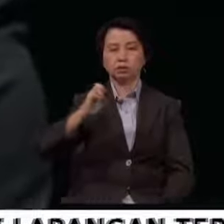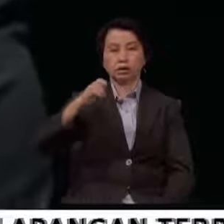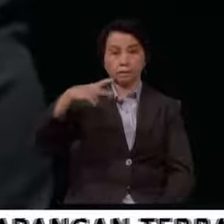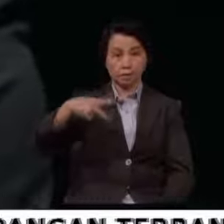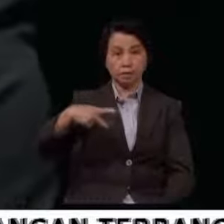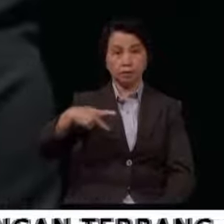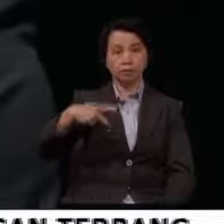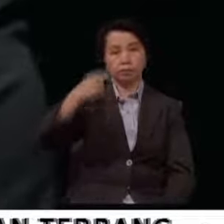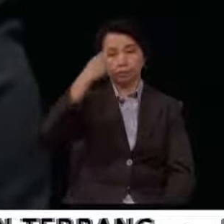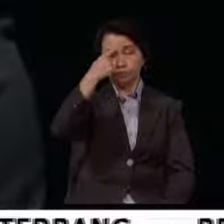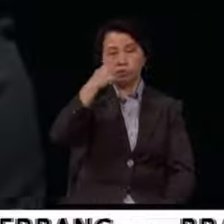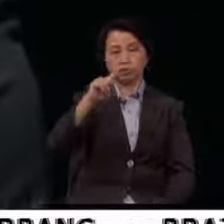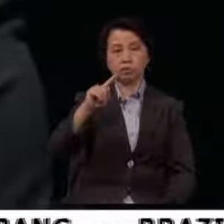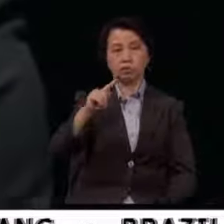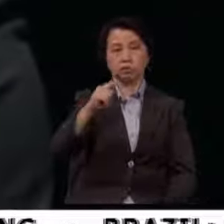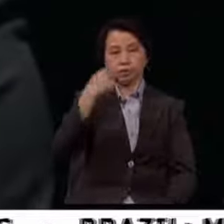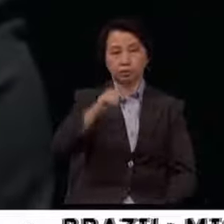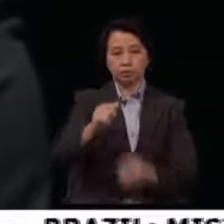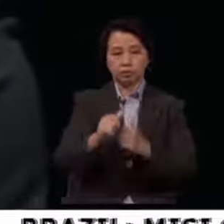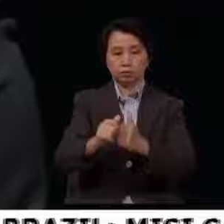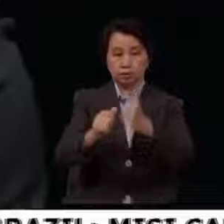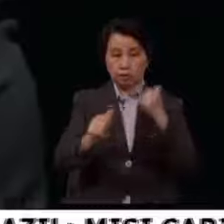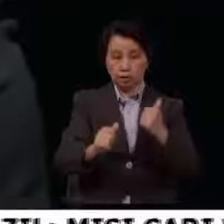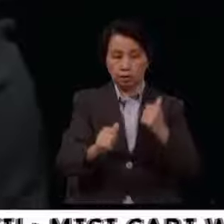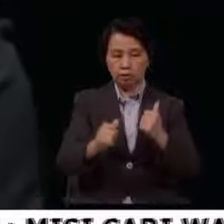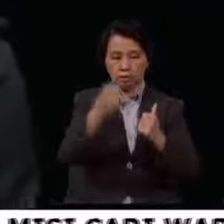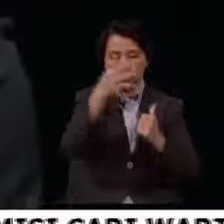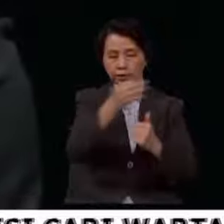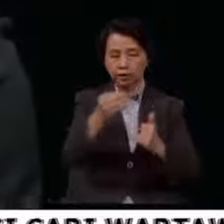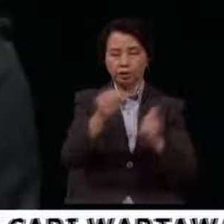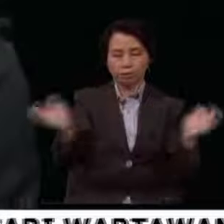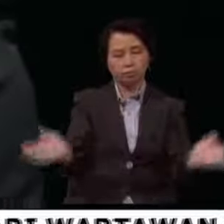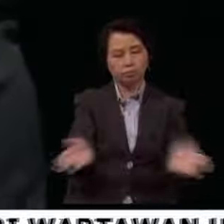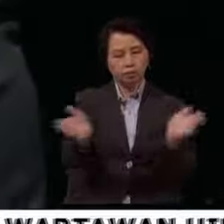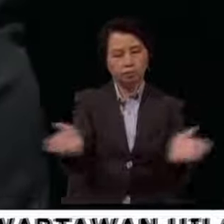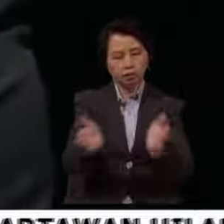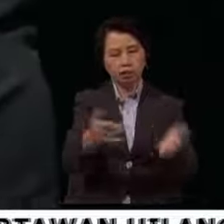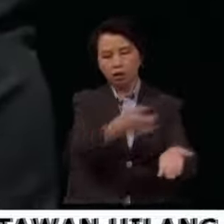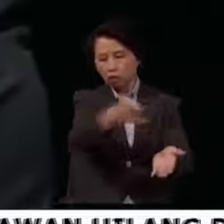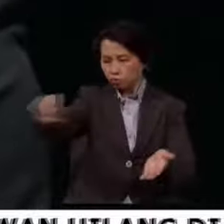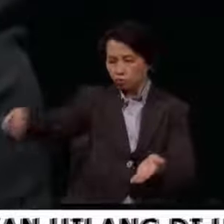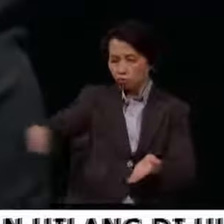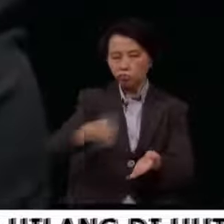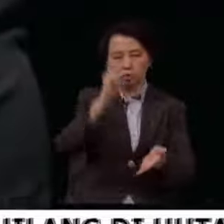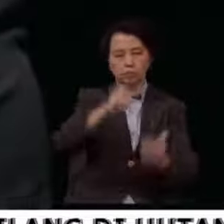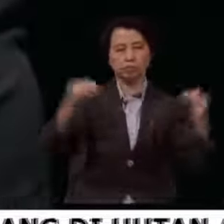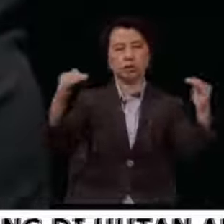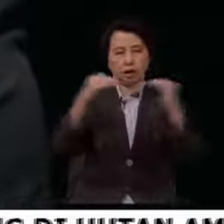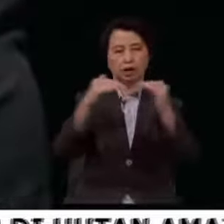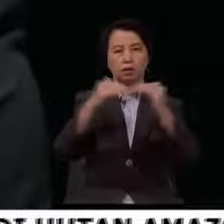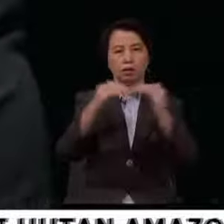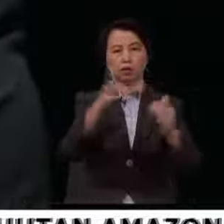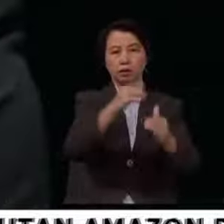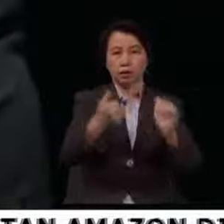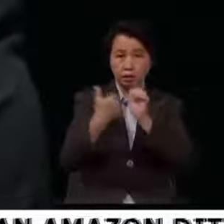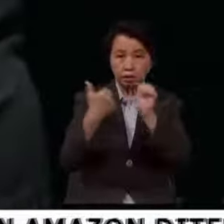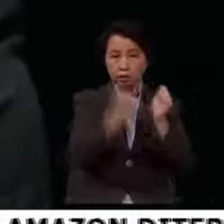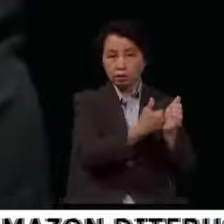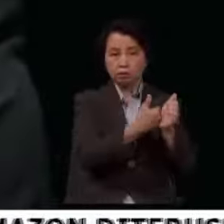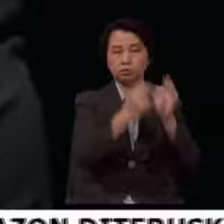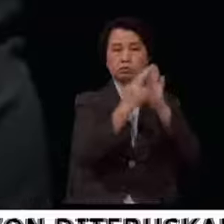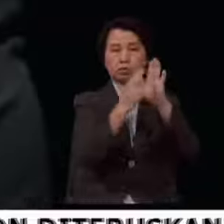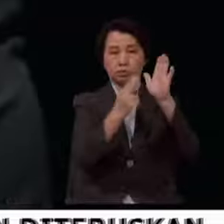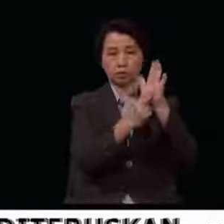hendak tersering Mengapa sepertinya masih ada kiss-kiss manipulasi harga terbunuh Pulau sini mungkin